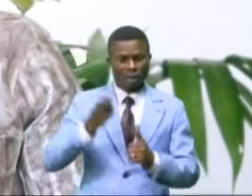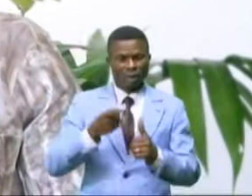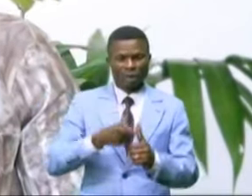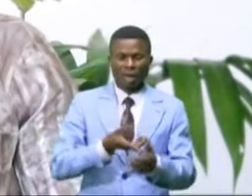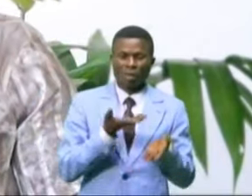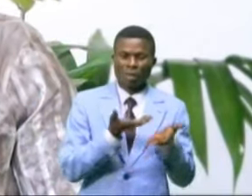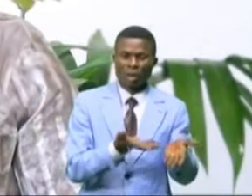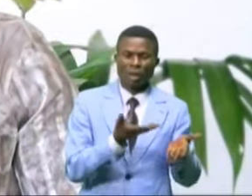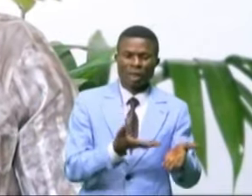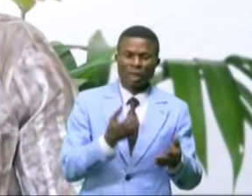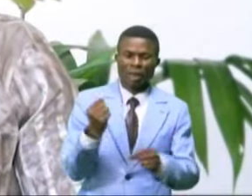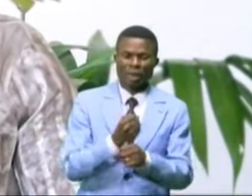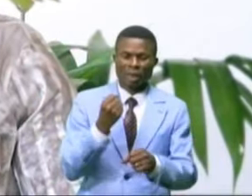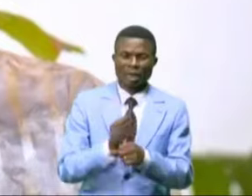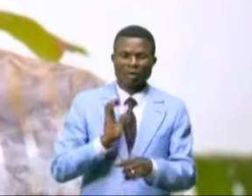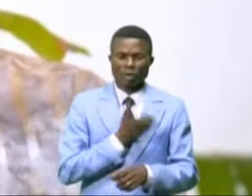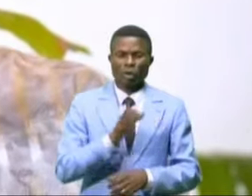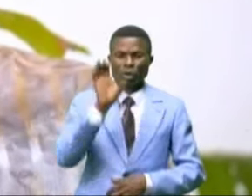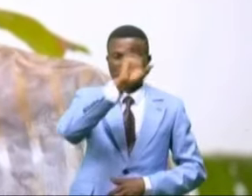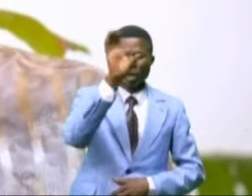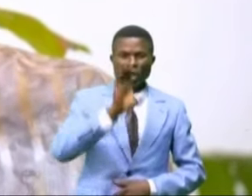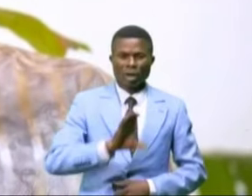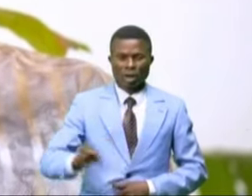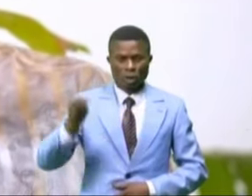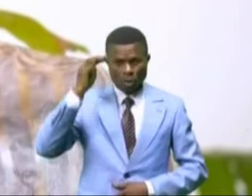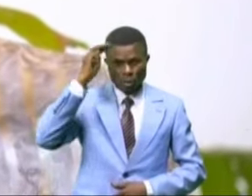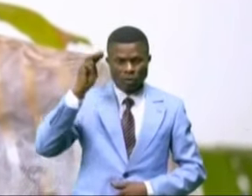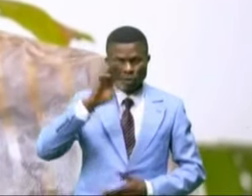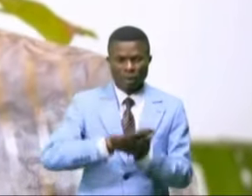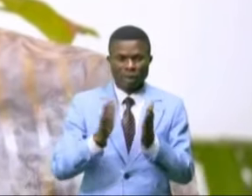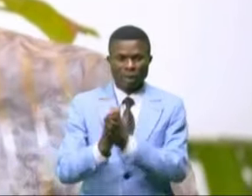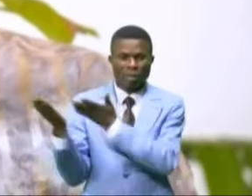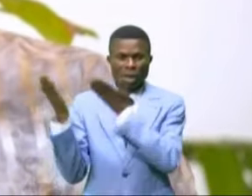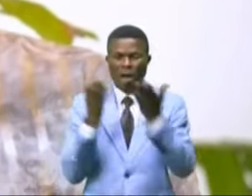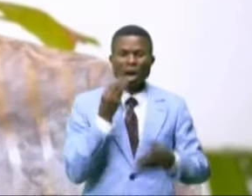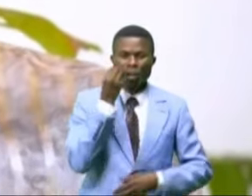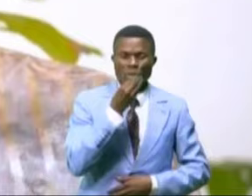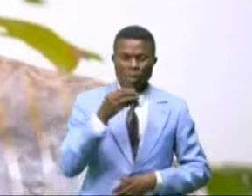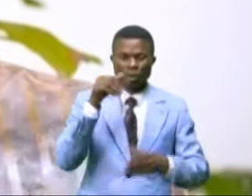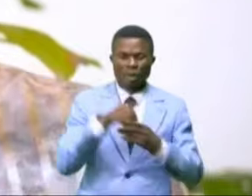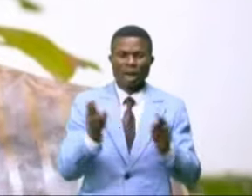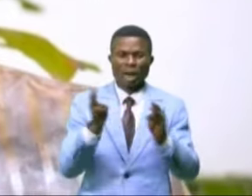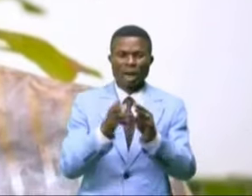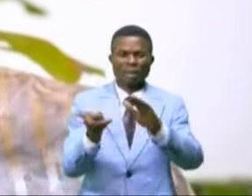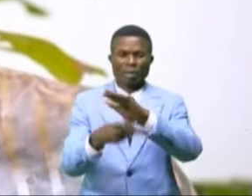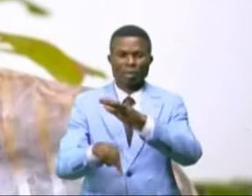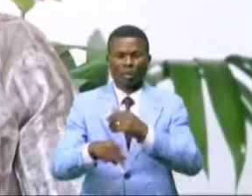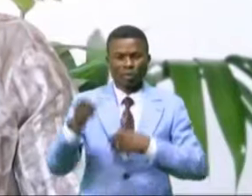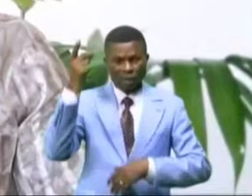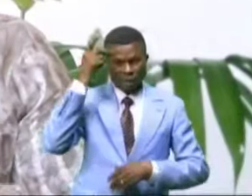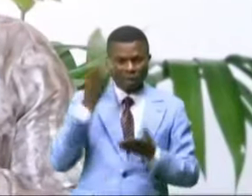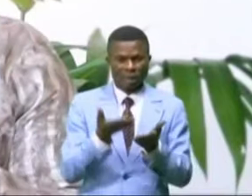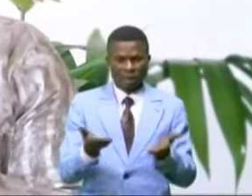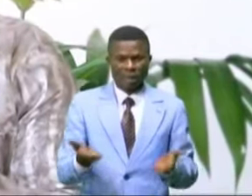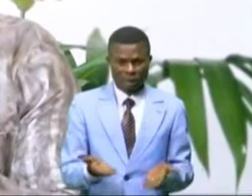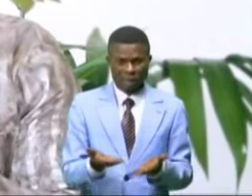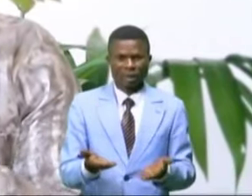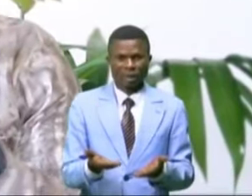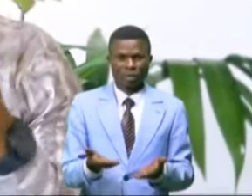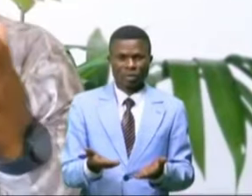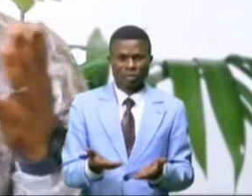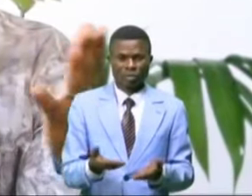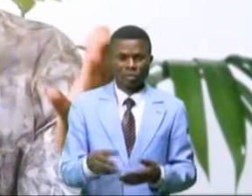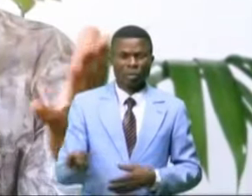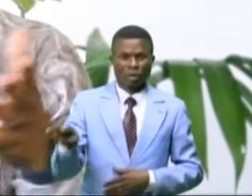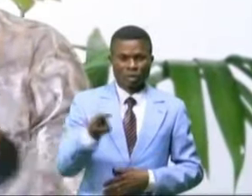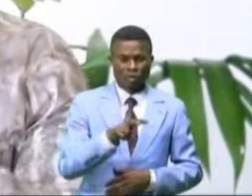servir notre municipalité, d'être votre porte-voix à l'Assemblée provinciale de Kinshasa. Vous